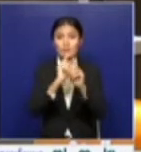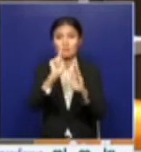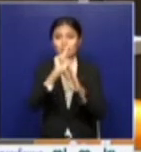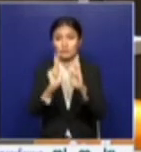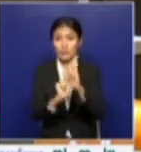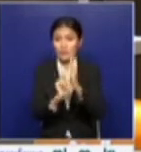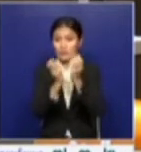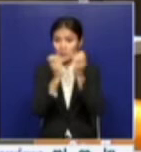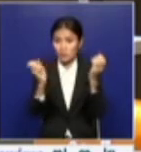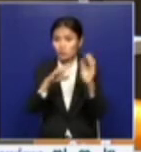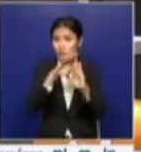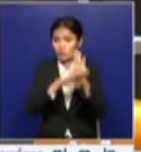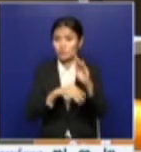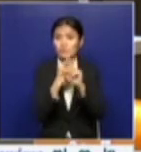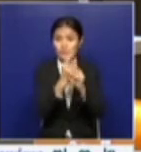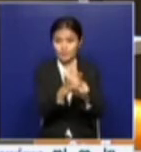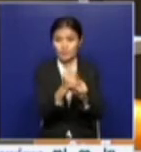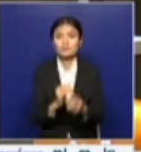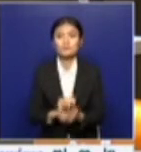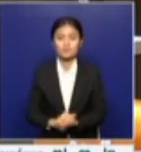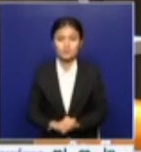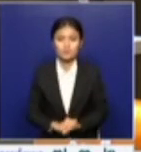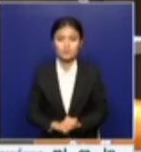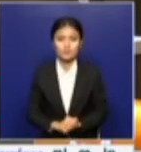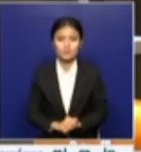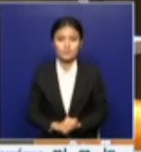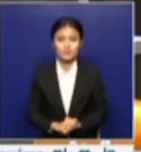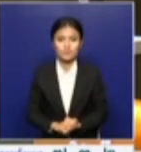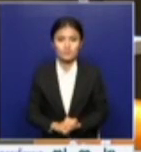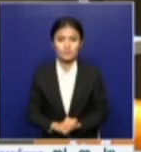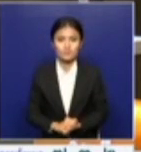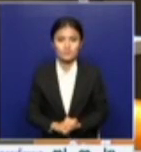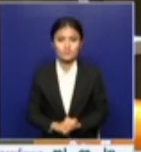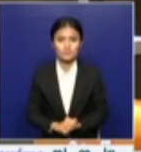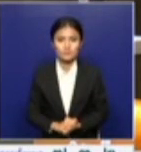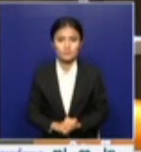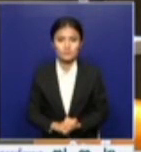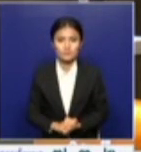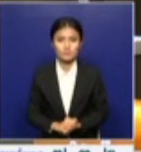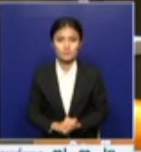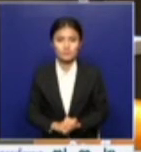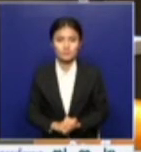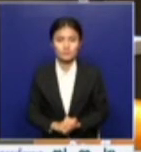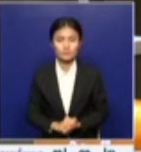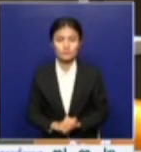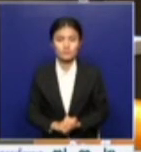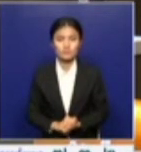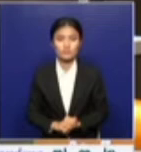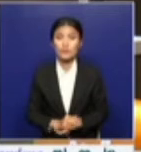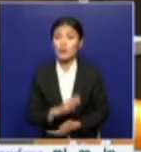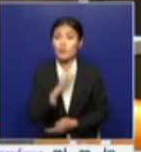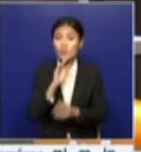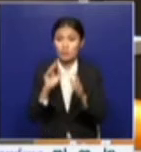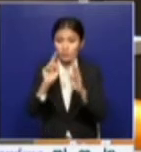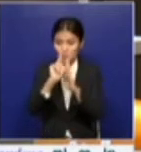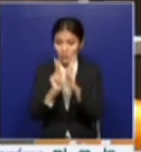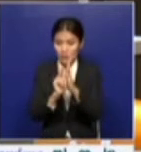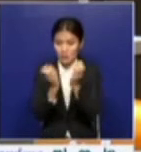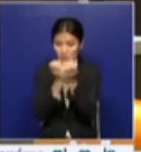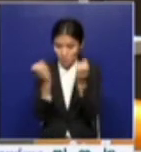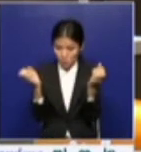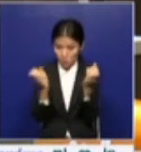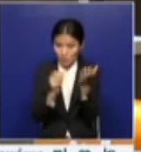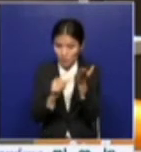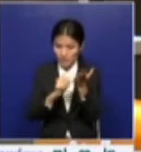ได้ในรัฐธรรมนูญและเมื่อรัฐธรรมนูญฉบับใหม่ได้เสร็จสิ้นสมบูรณ์เป็น